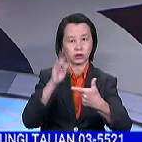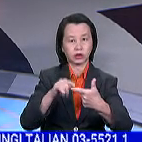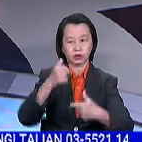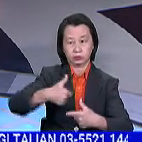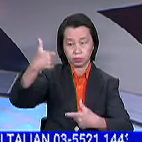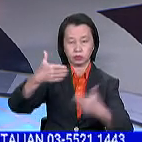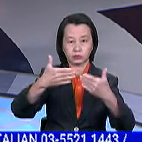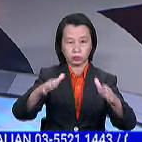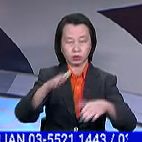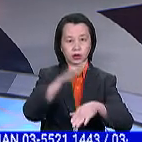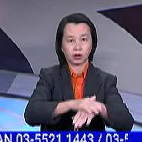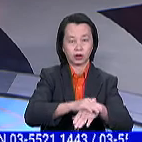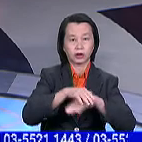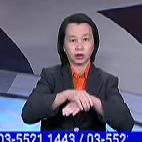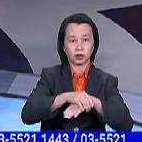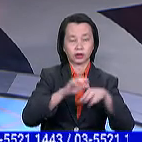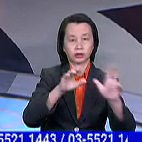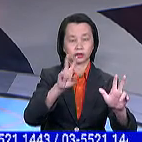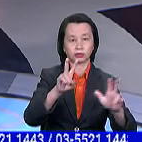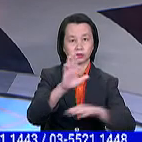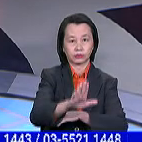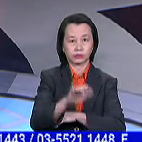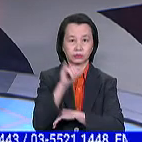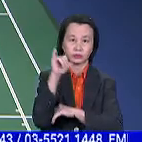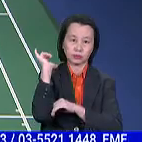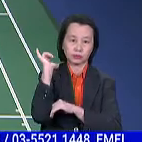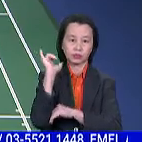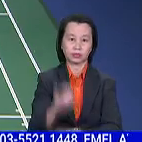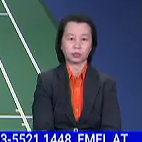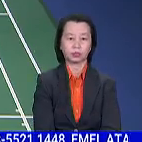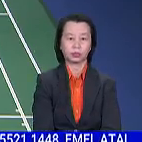pada aksi pembukaan ke atas England 32 pertama semalam